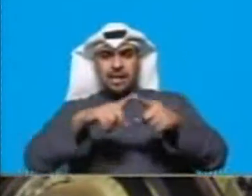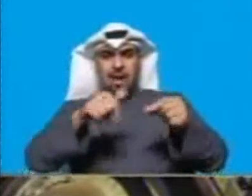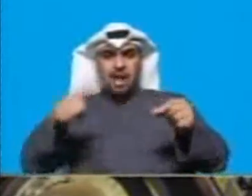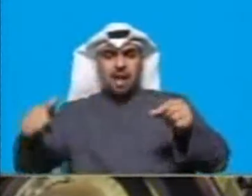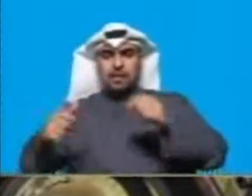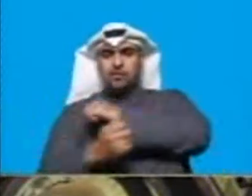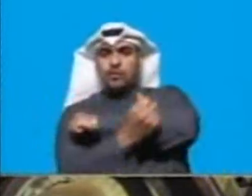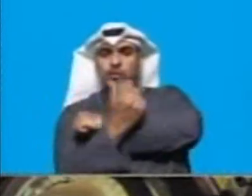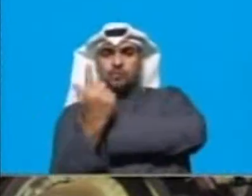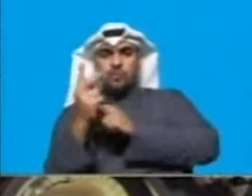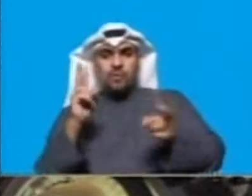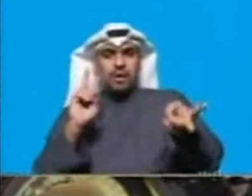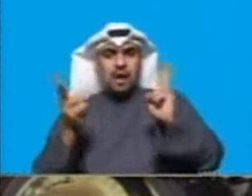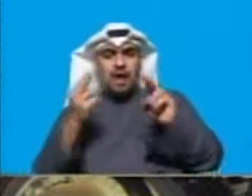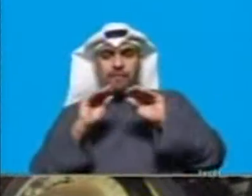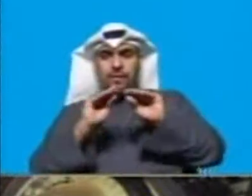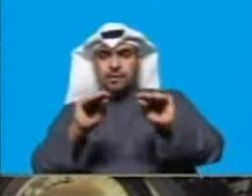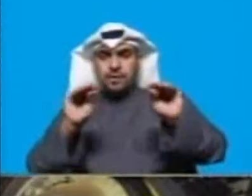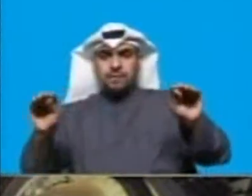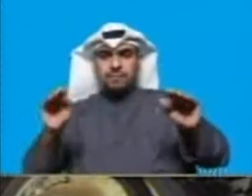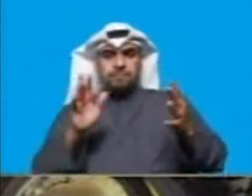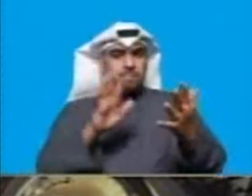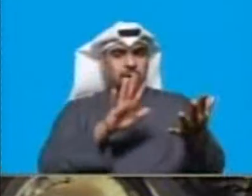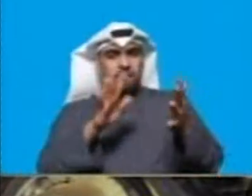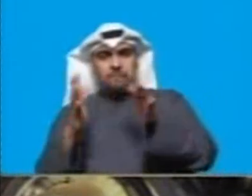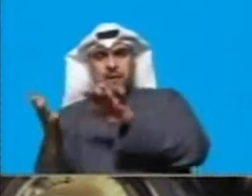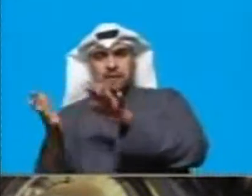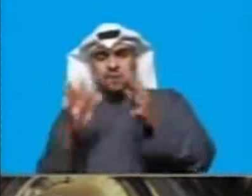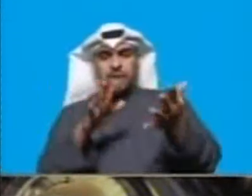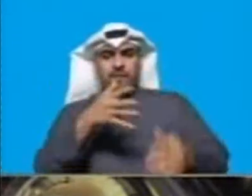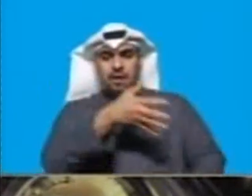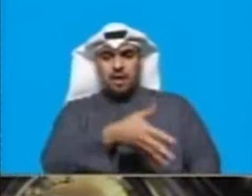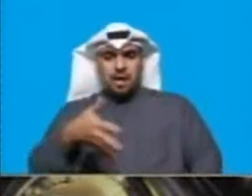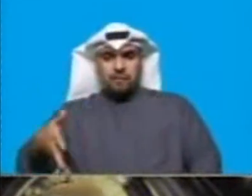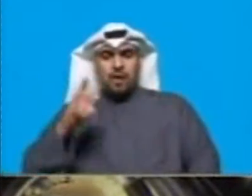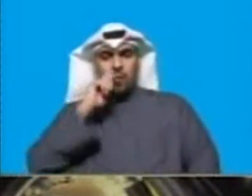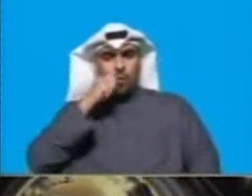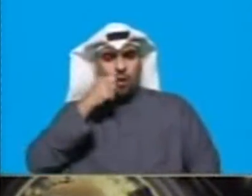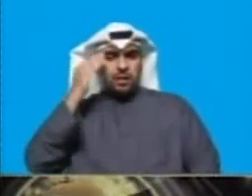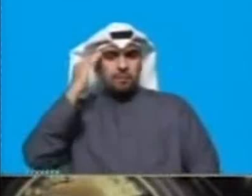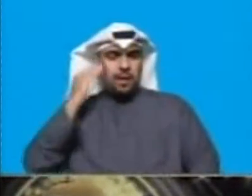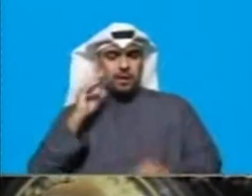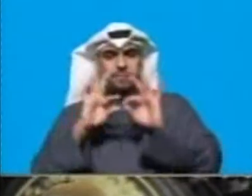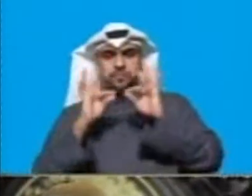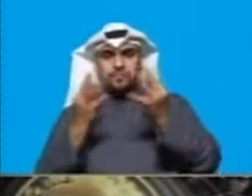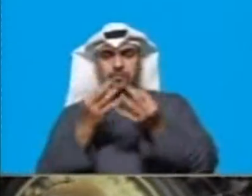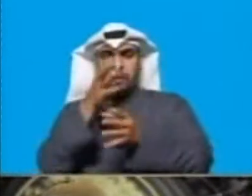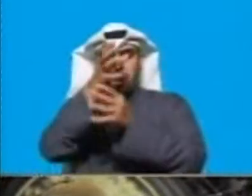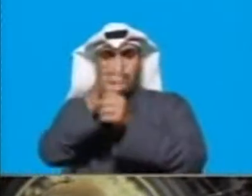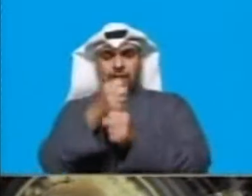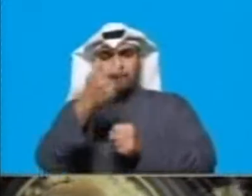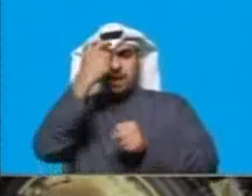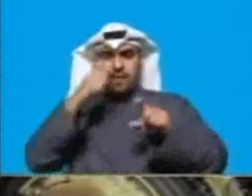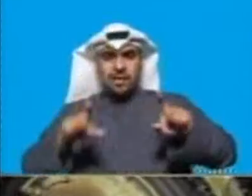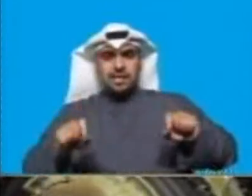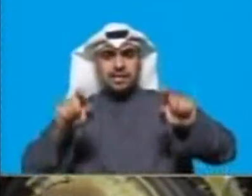بالمرض، وذلك تعزيزا للوعي الصحي بين كل الشرائح المستهدفة وحماية المجتمعات الخليجية من أخطار هذا المرض.